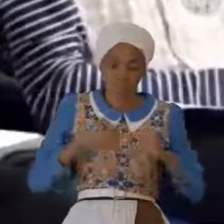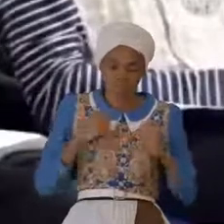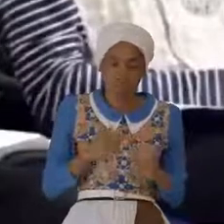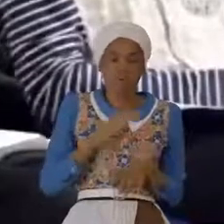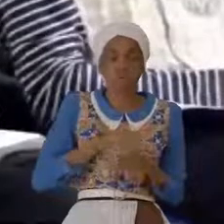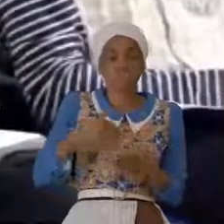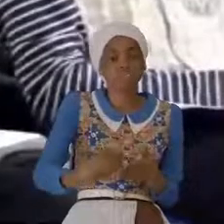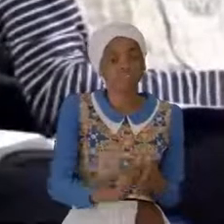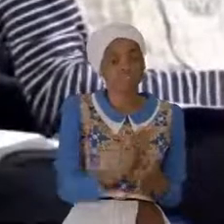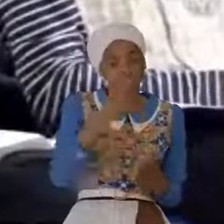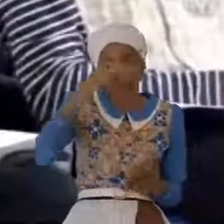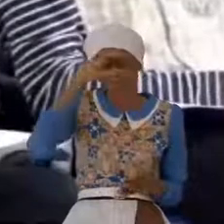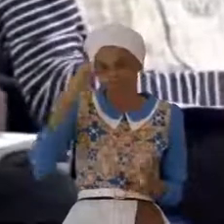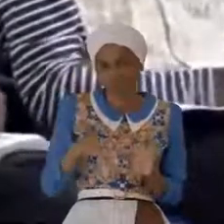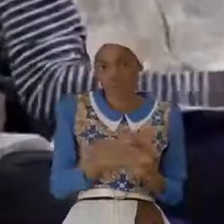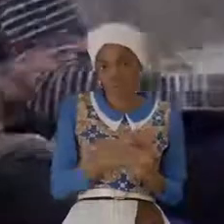du judaïsme